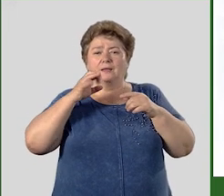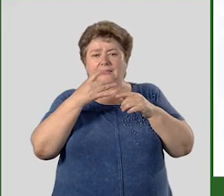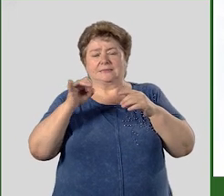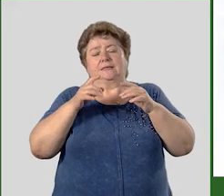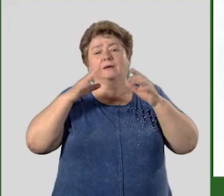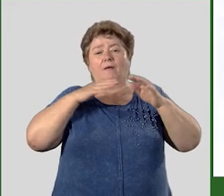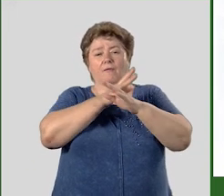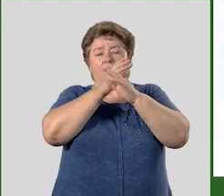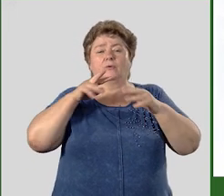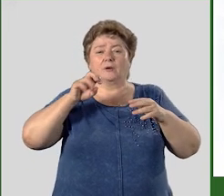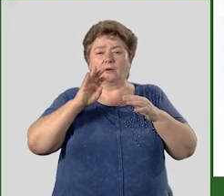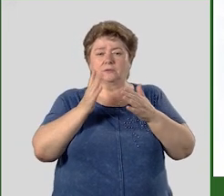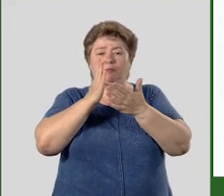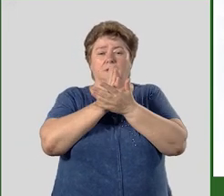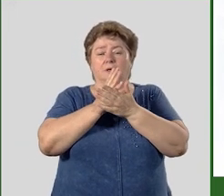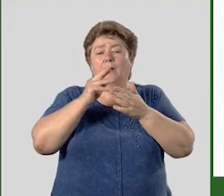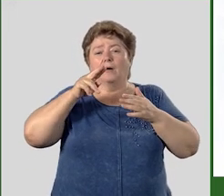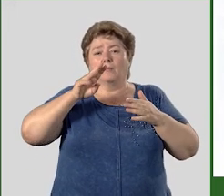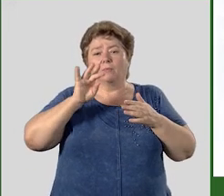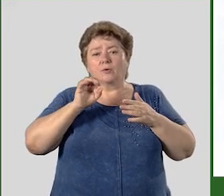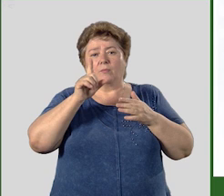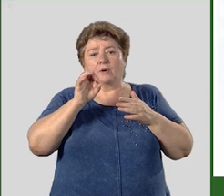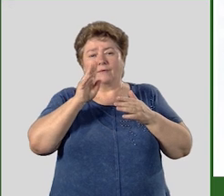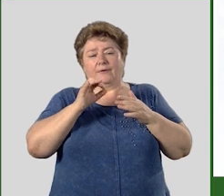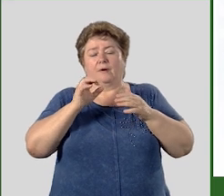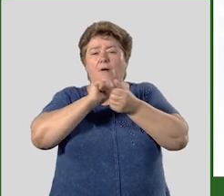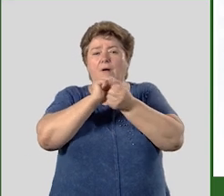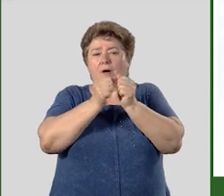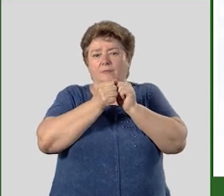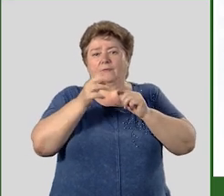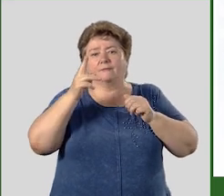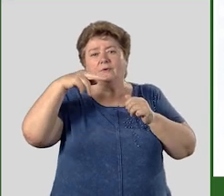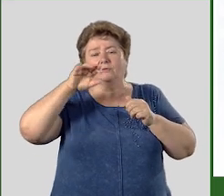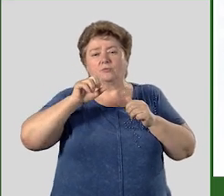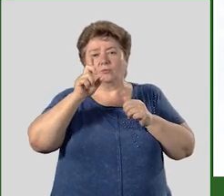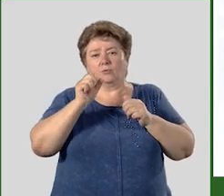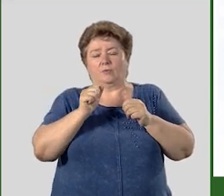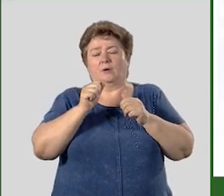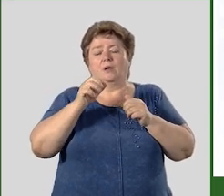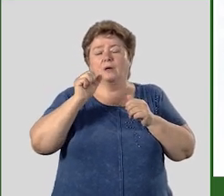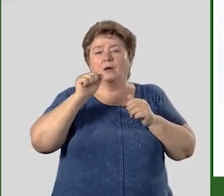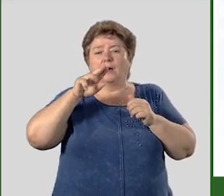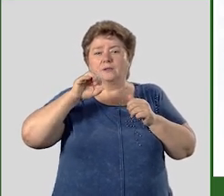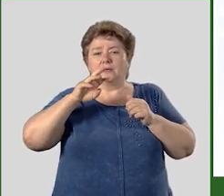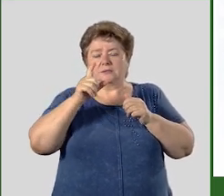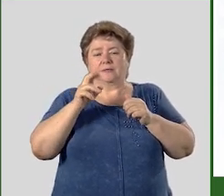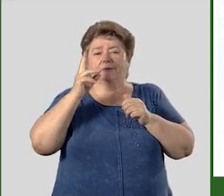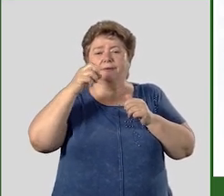горах леса состоят из пробкового и каменного дуба, атласского